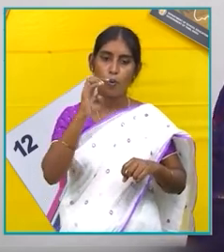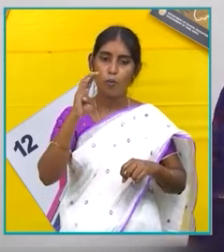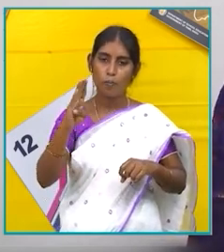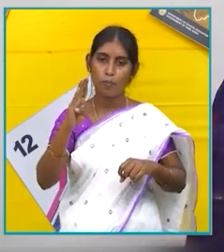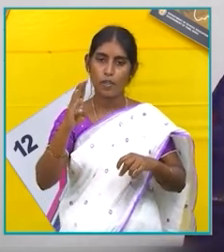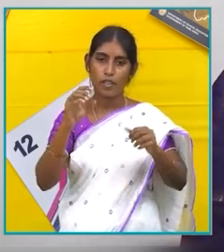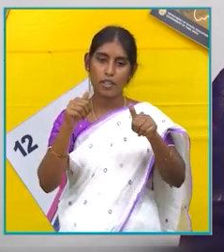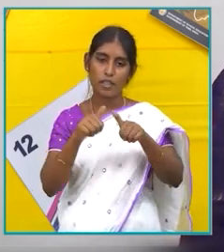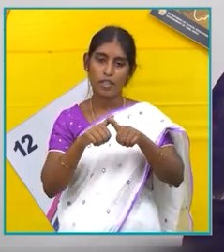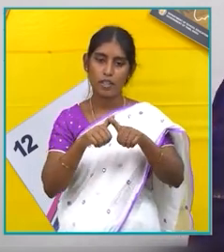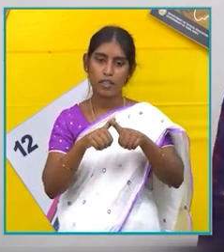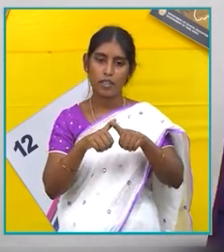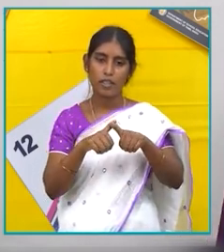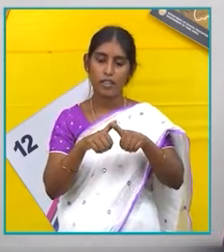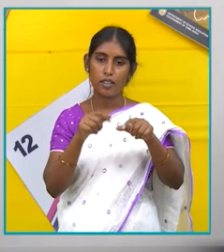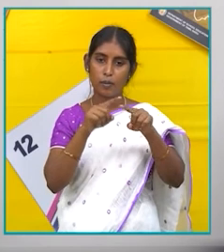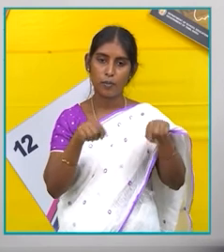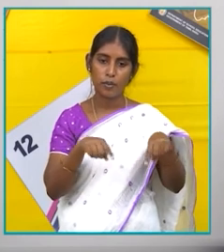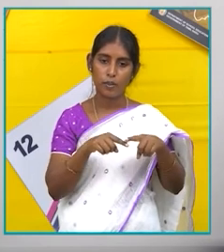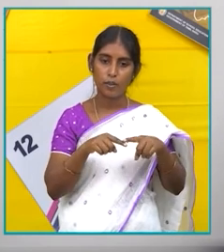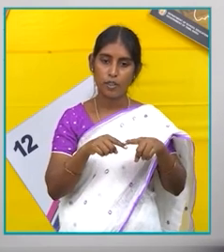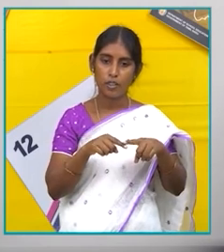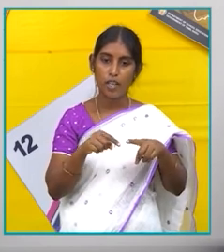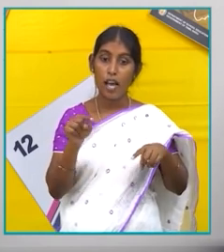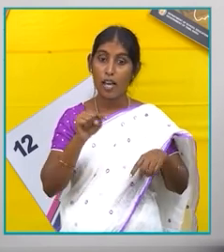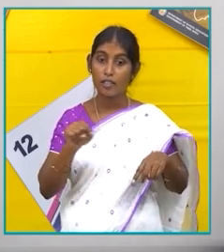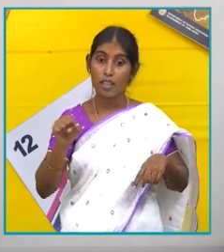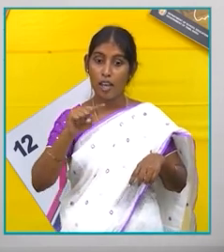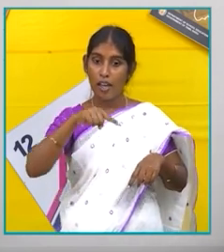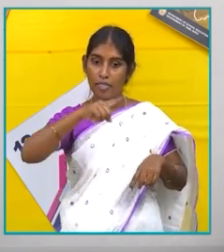OBA அப்படிங்கற முக்கோணம் சர்வசமம் எதுக்கு